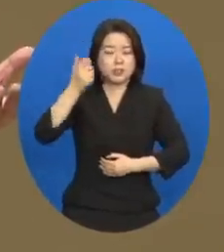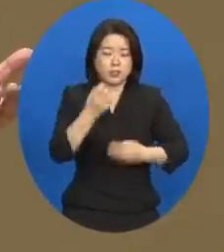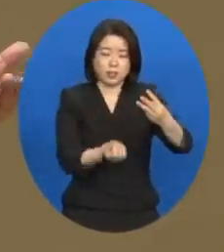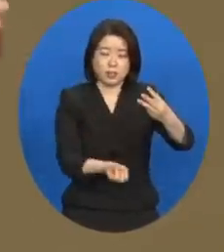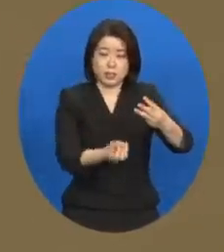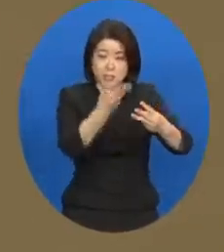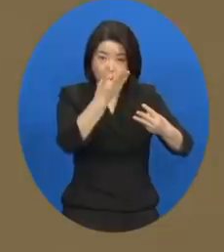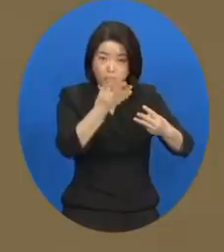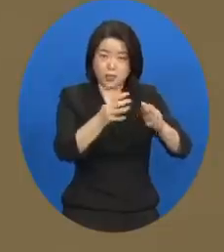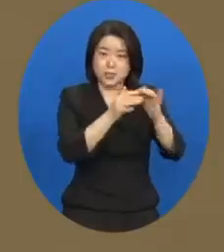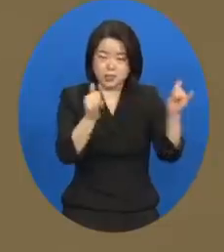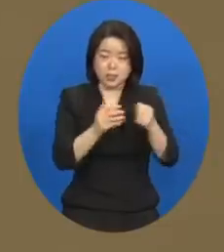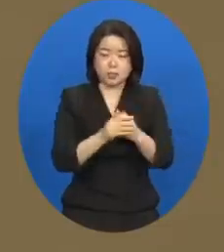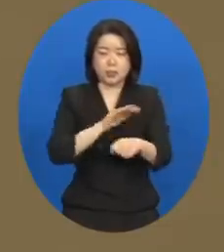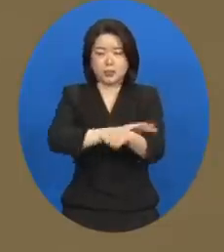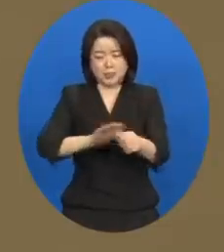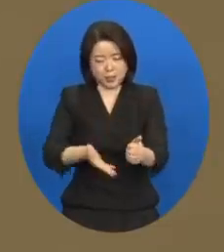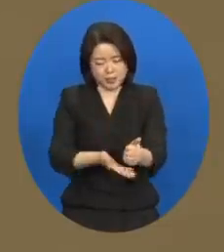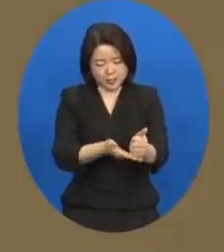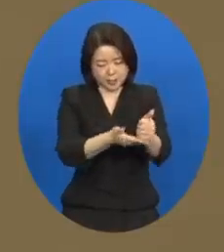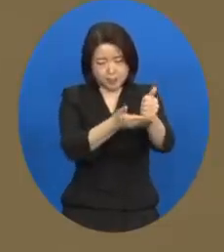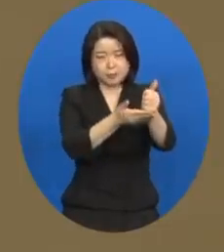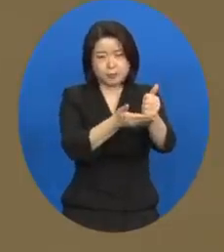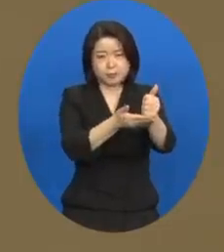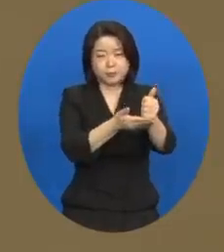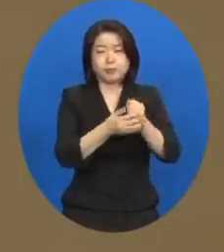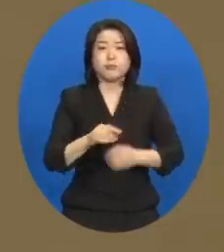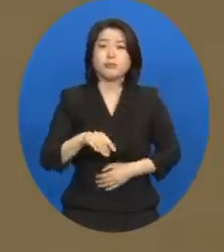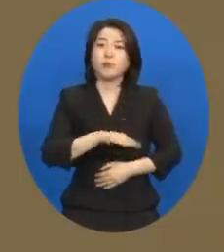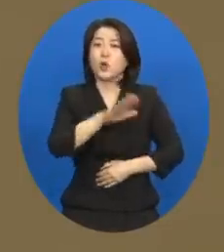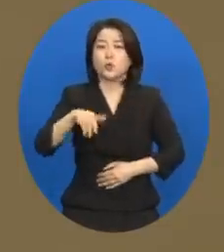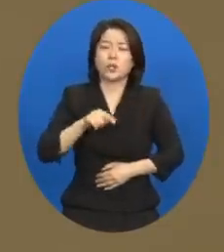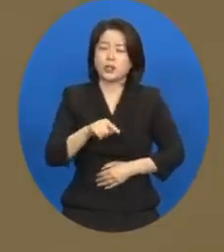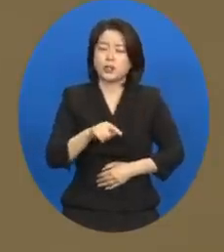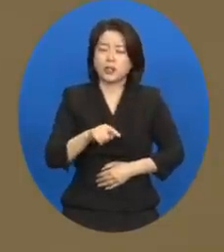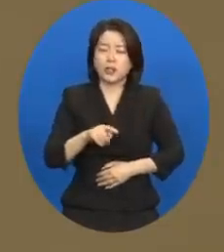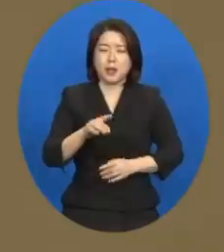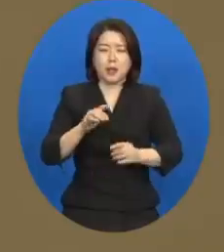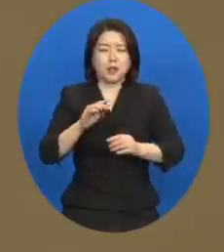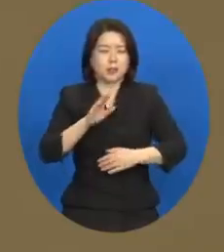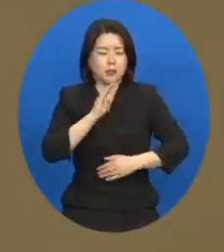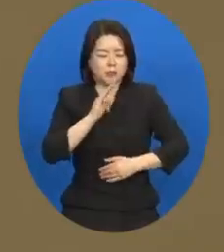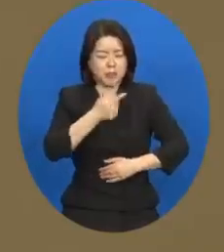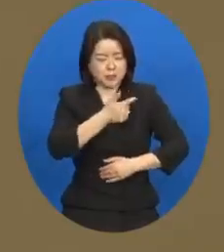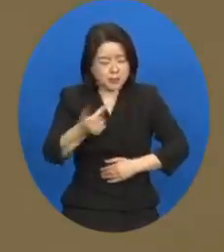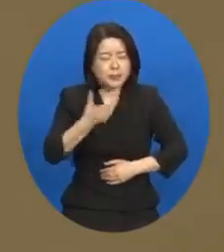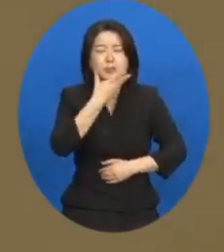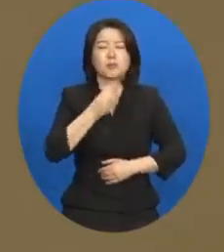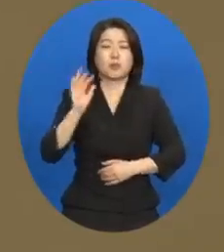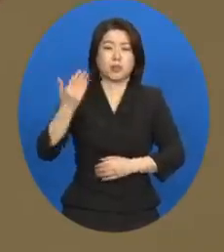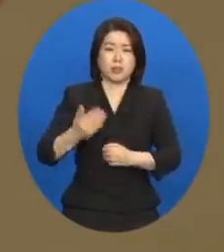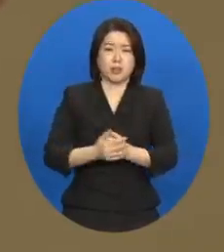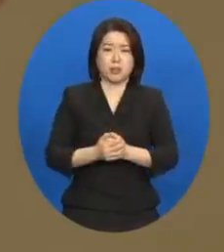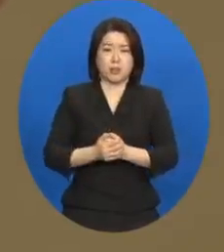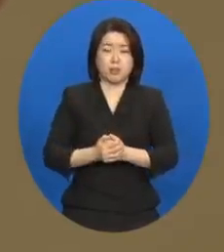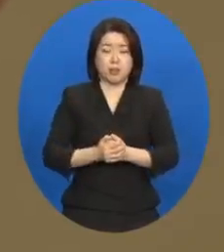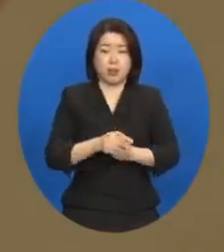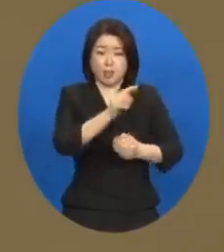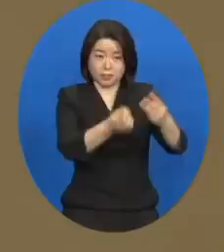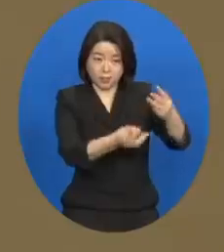지파를 잘 섬기십시다. 그게 우리에게 말할 수 없는 복이에요. 그분들은